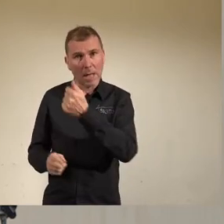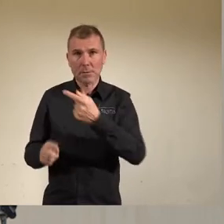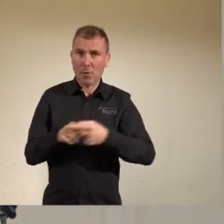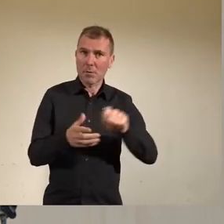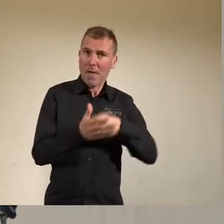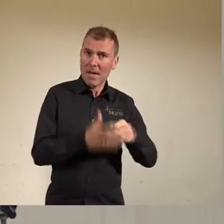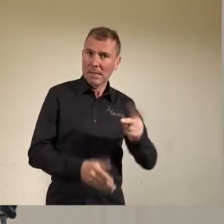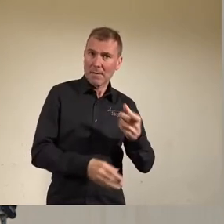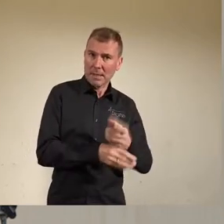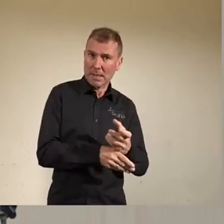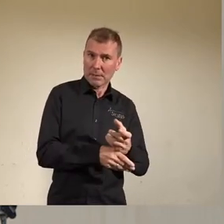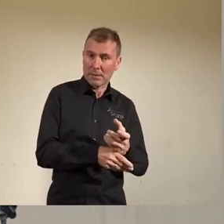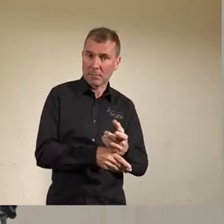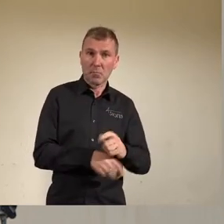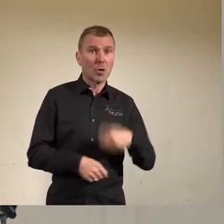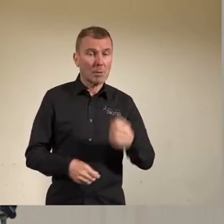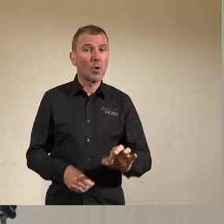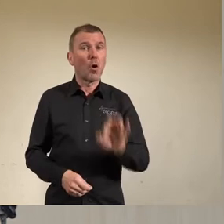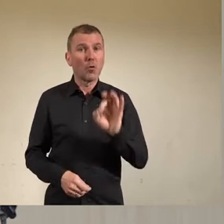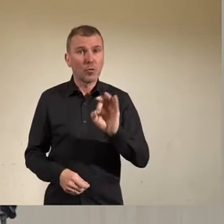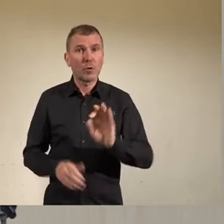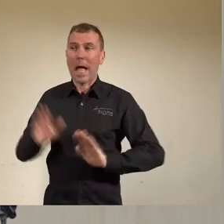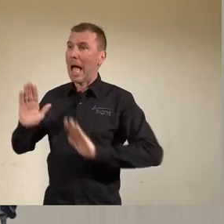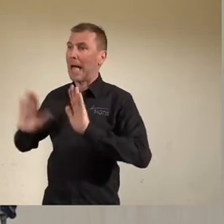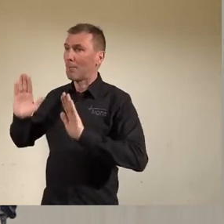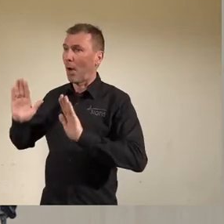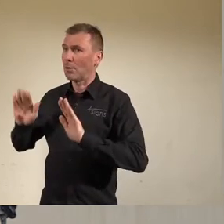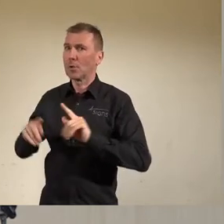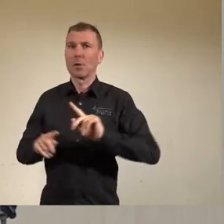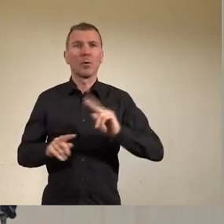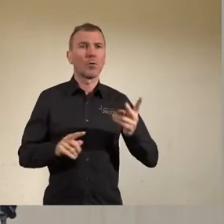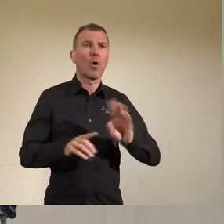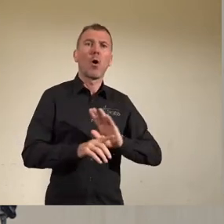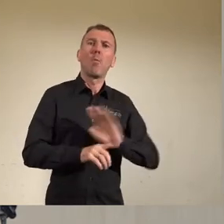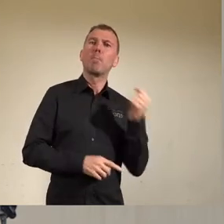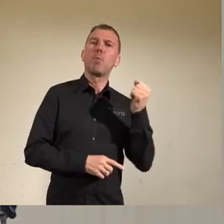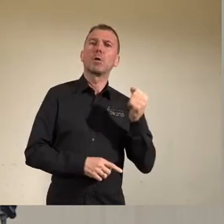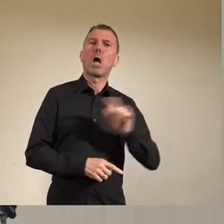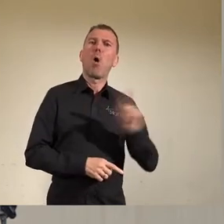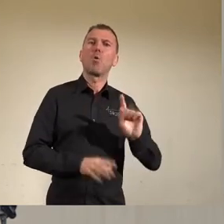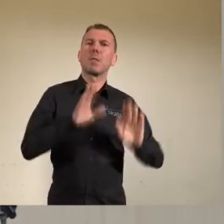wie es eben gute, demokratische und böse, undemokratische Fraktionen gibt.